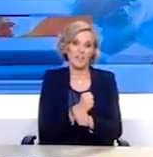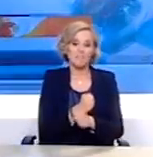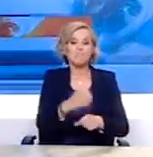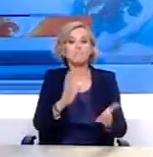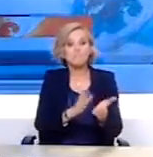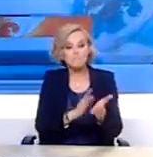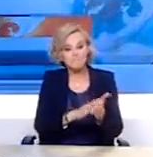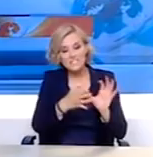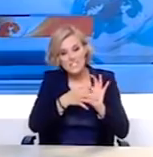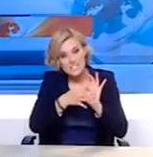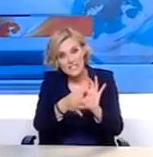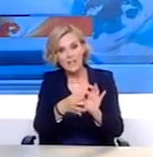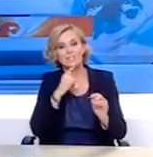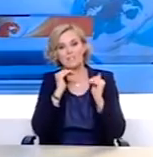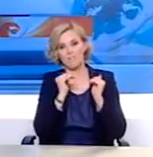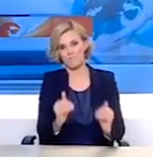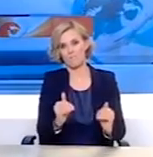Πρέπει να συνεχίσουμε έτσι. Σας ευχαριστώ.